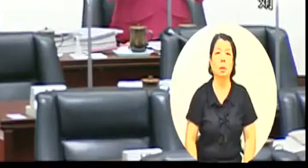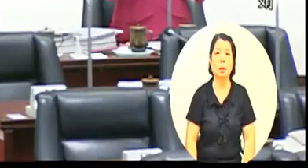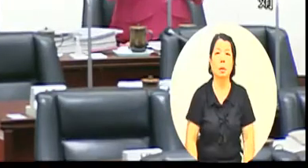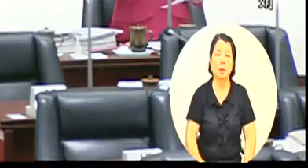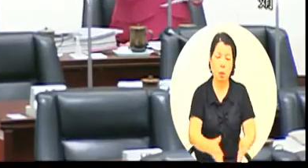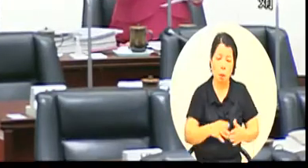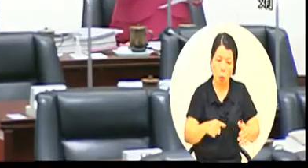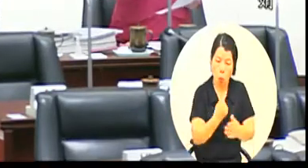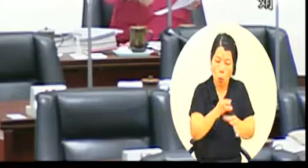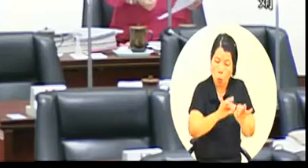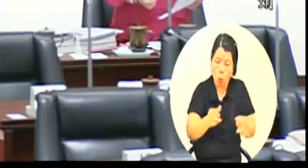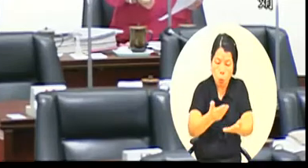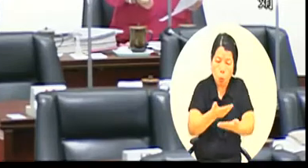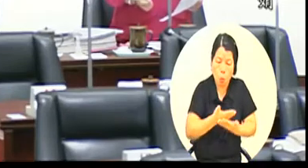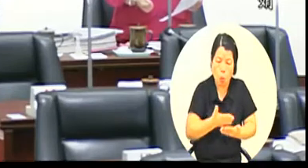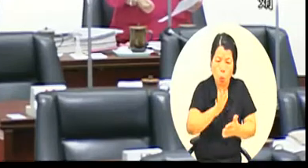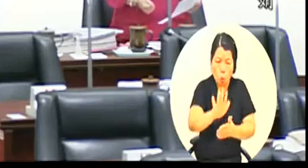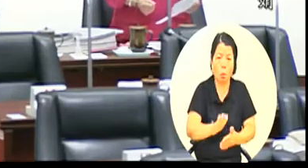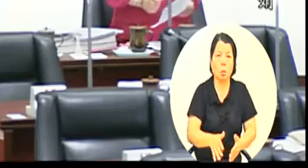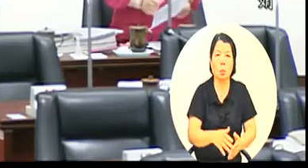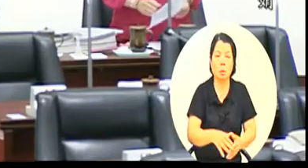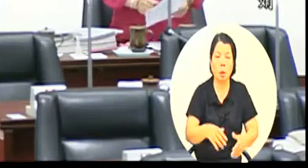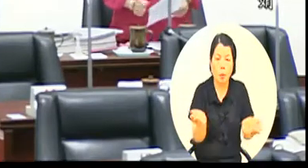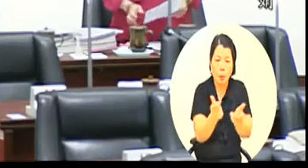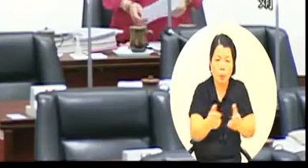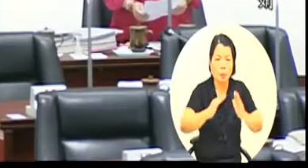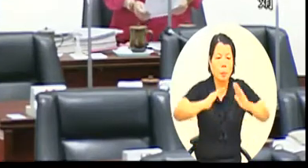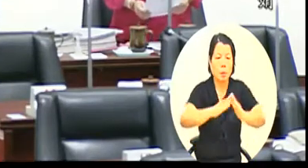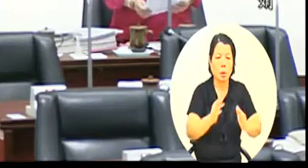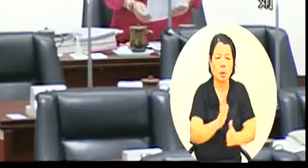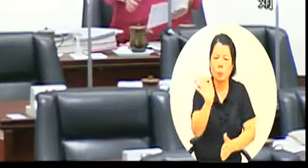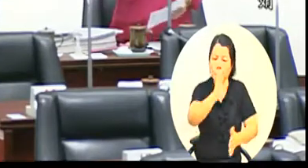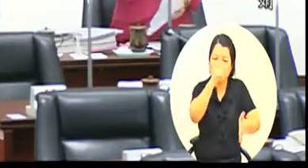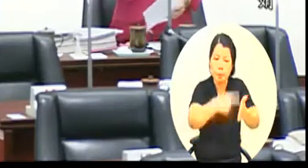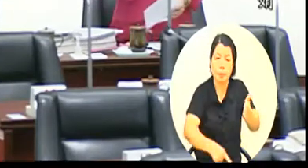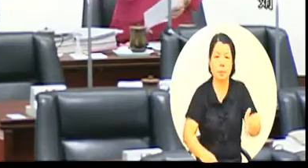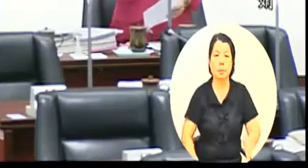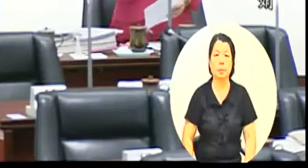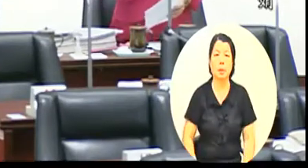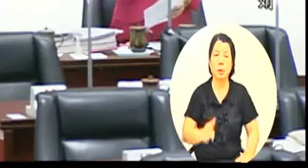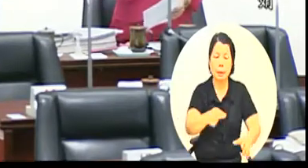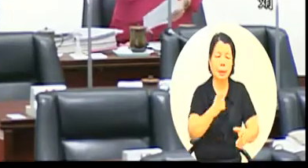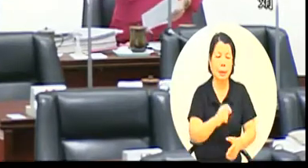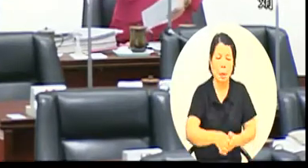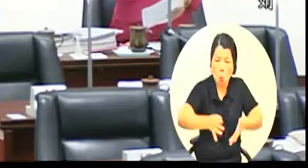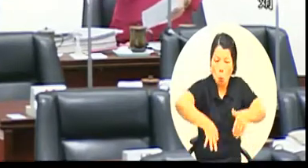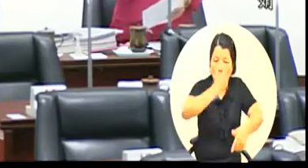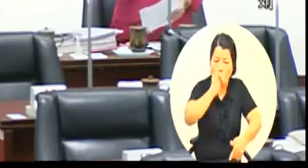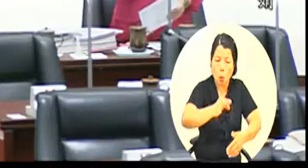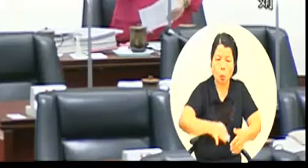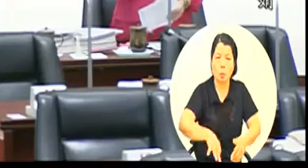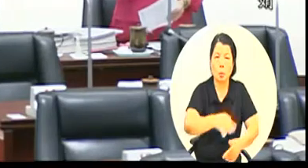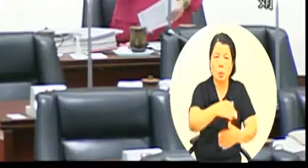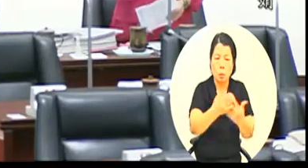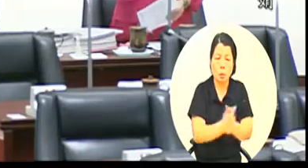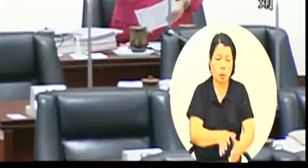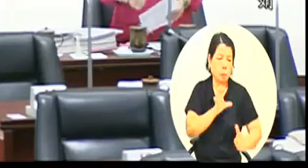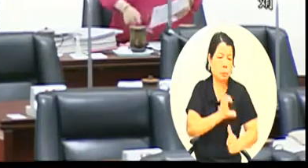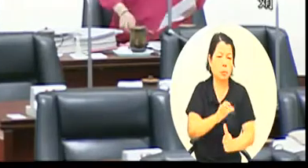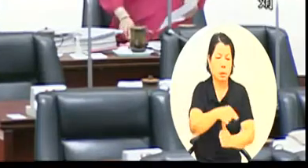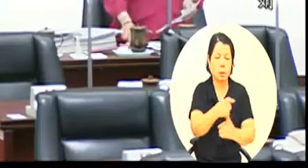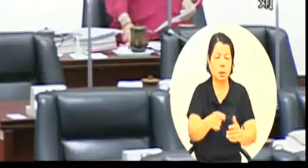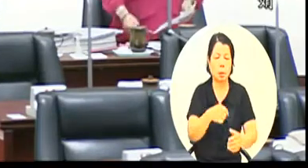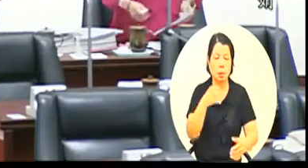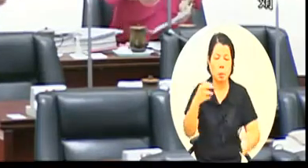拥有一块土地去盖一个房子，坦白来讲，这是非常不容易的。那你在那么贵的一个土地上，你用现金，它只能够盖一半。